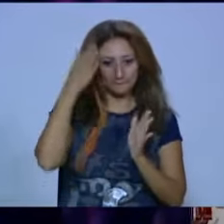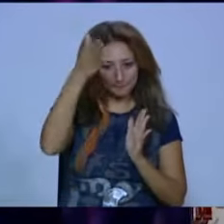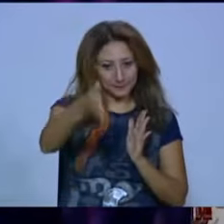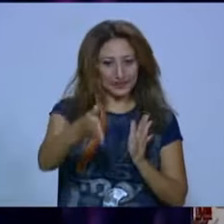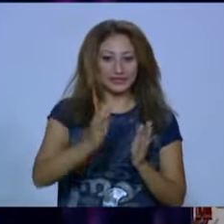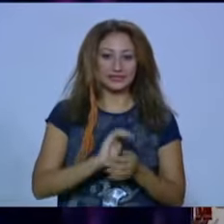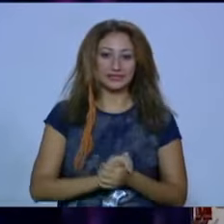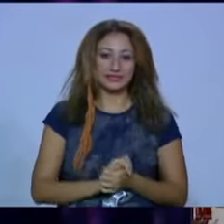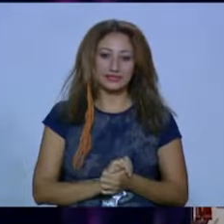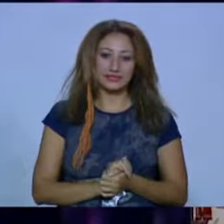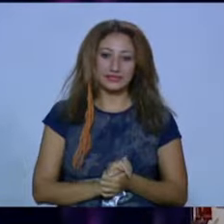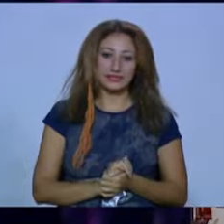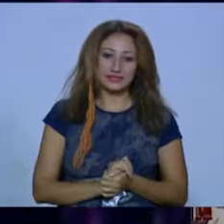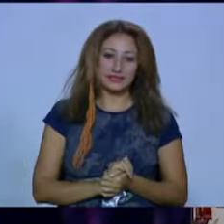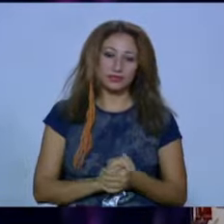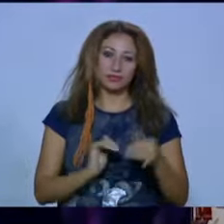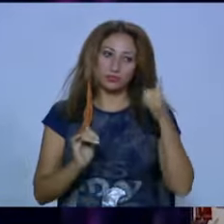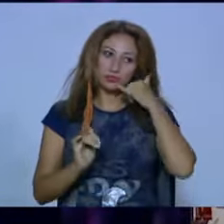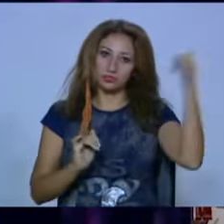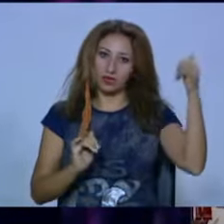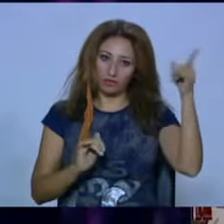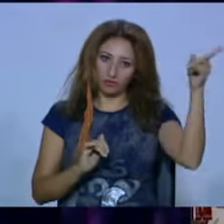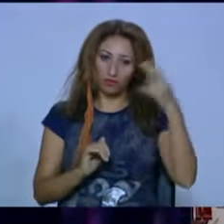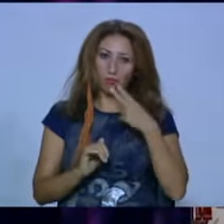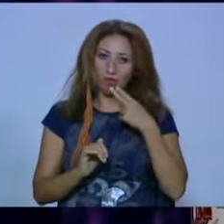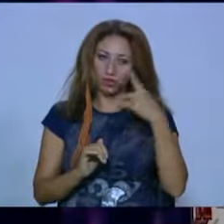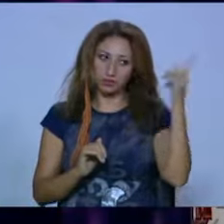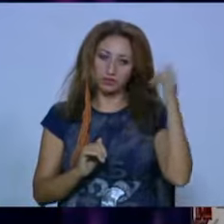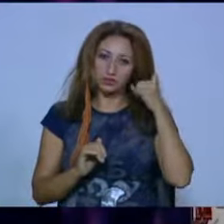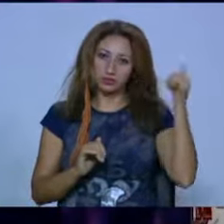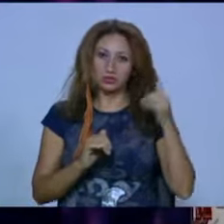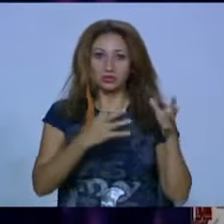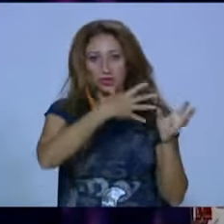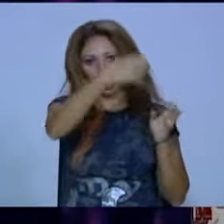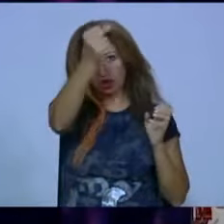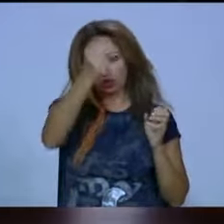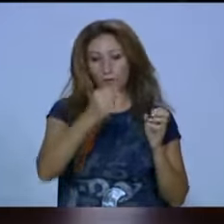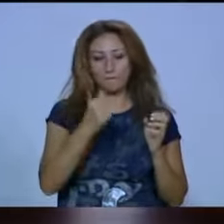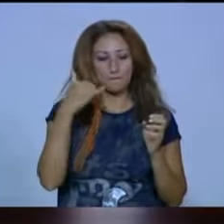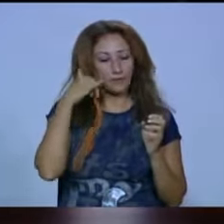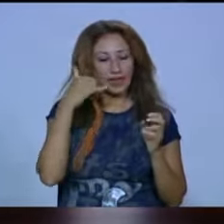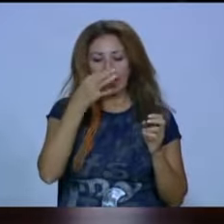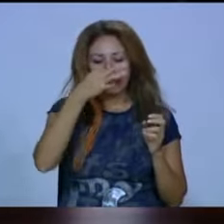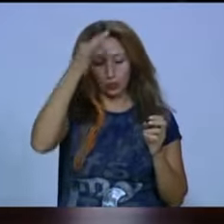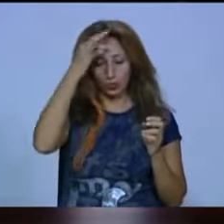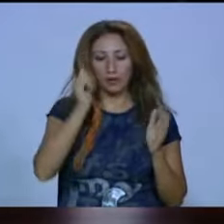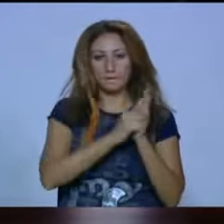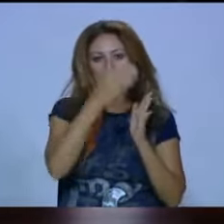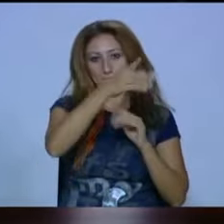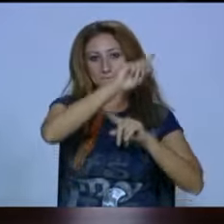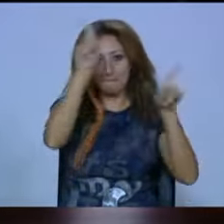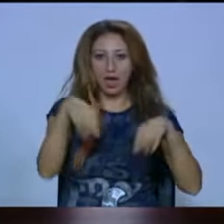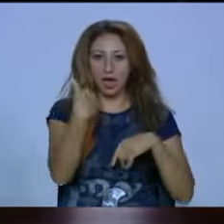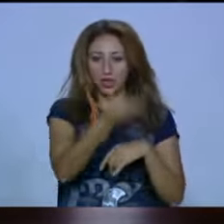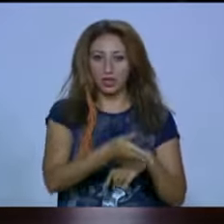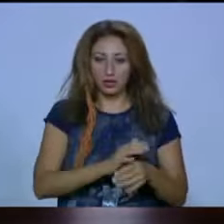انا هستاذنك ما تقوليش عنوانك، هياخدوه منك في الكنترول دلوقتي عشان ان شاء الله نبعت لك مشروع البقاله، وان شاء الله يبقى فتحه خير عليك انت